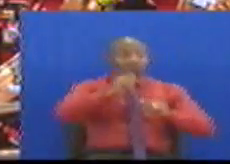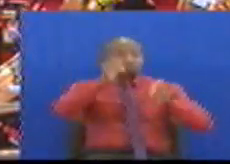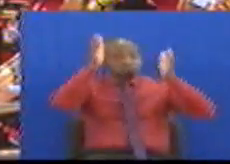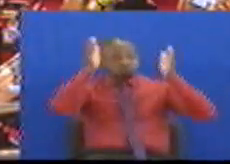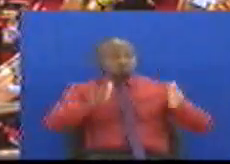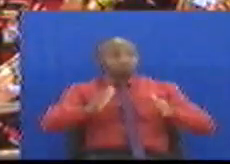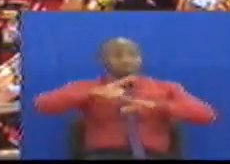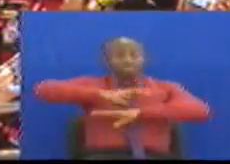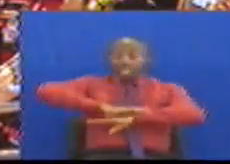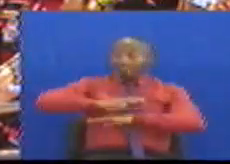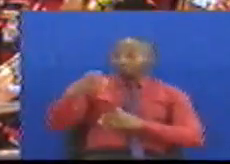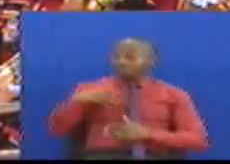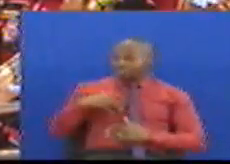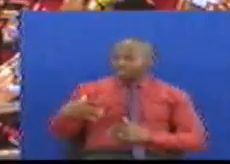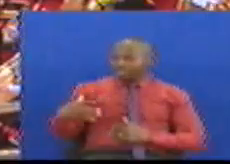wa wizara hii